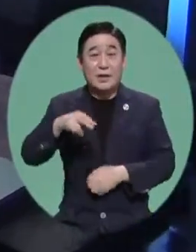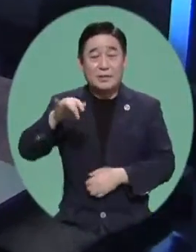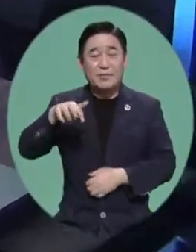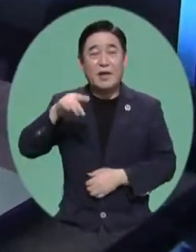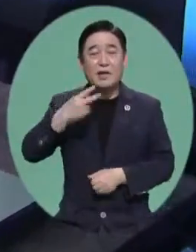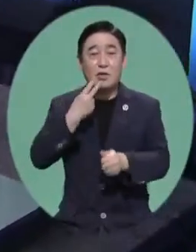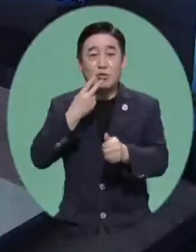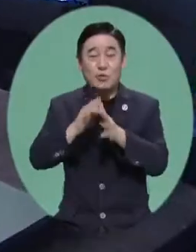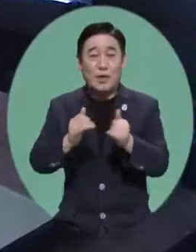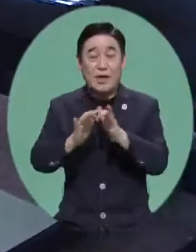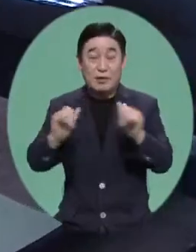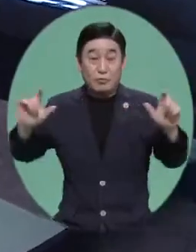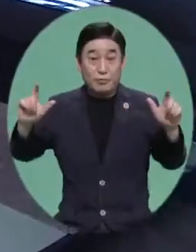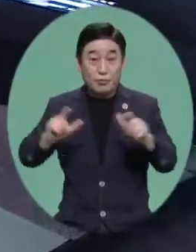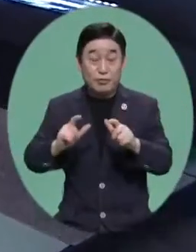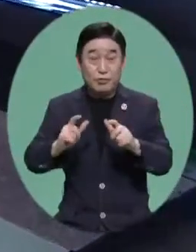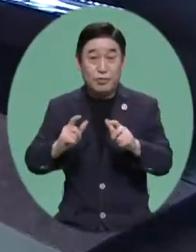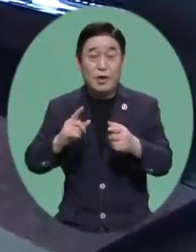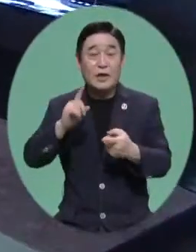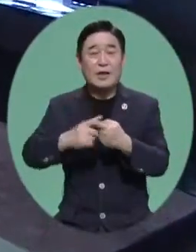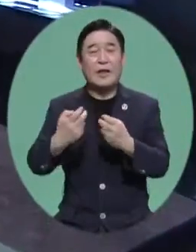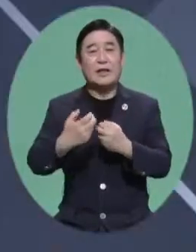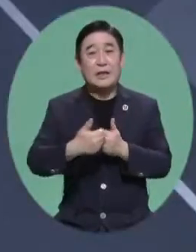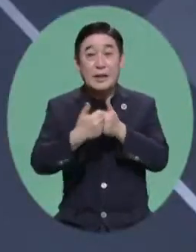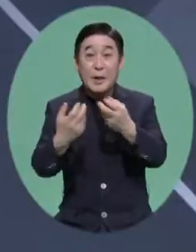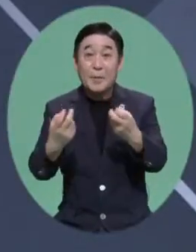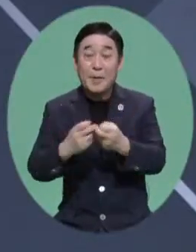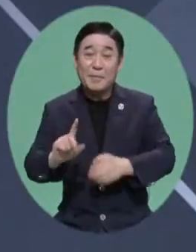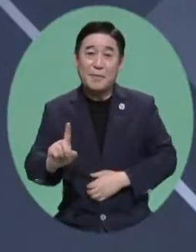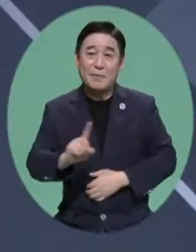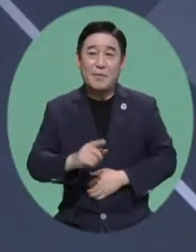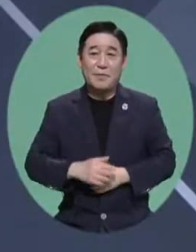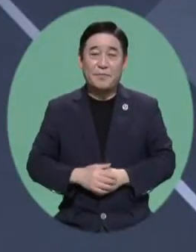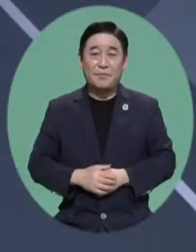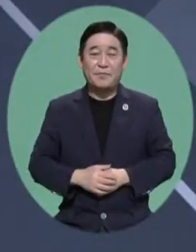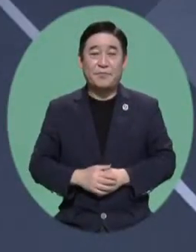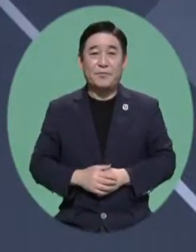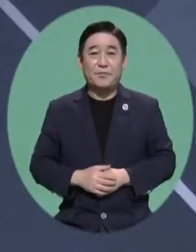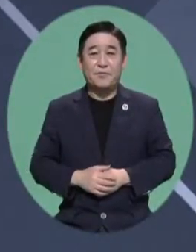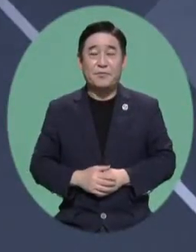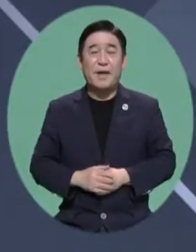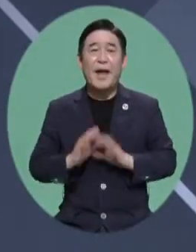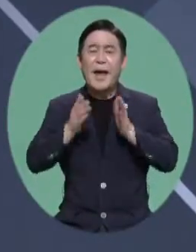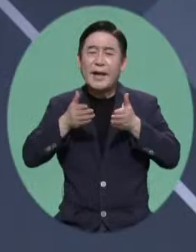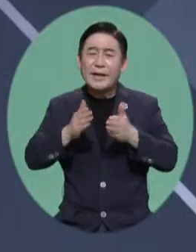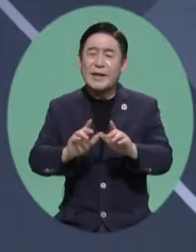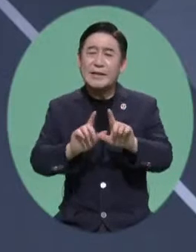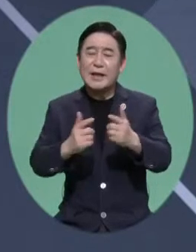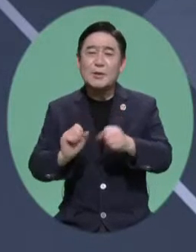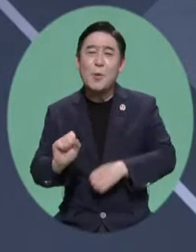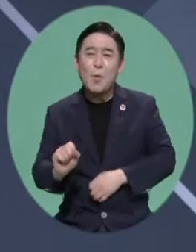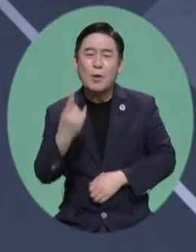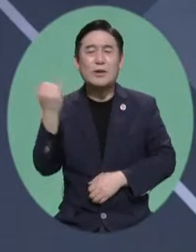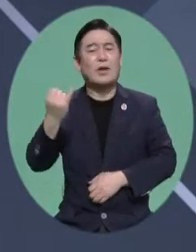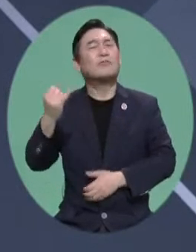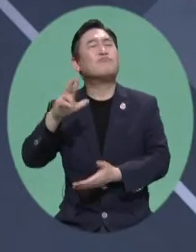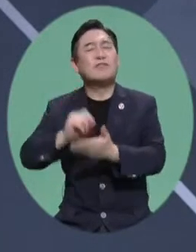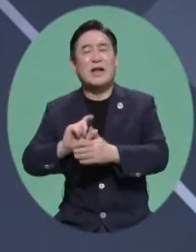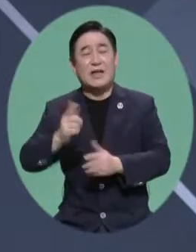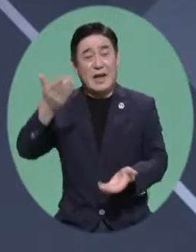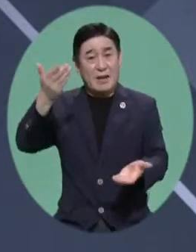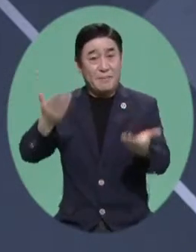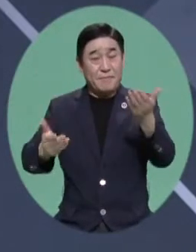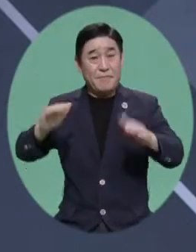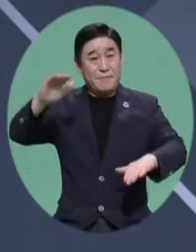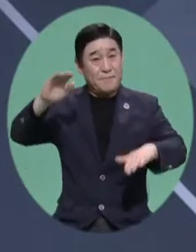후보의 인구 절벽 대응방안 듣겠습니다 4 패러다임을 바꿔야 됩니다 져 출생에 원인은 6 문제가 아니라 불평등